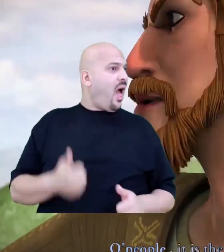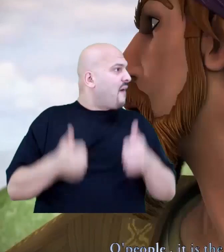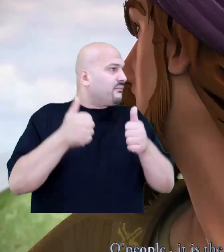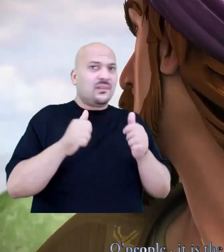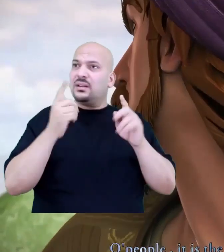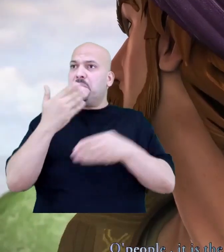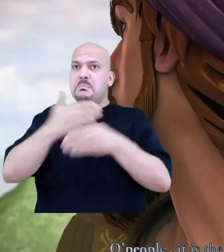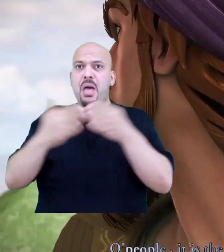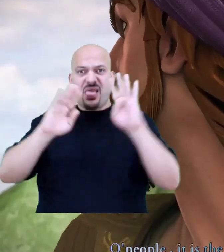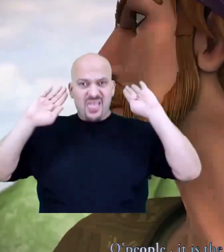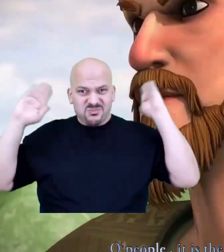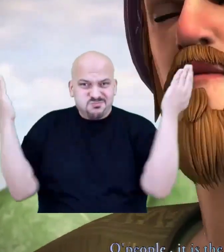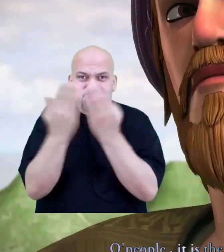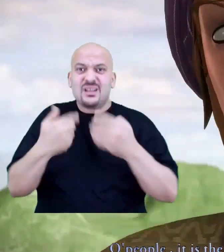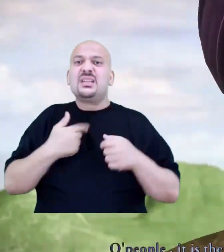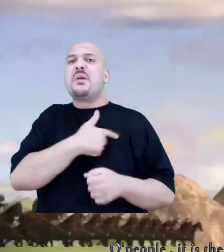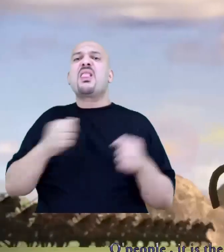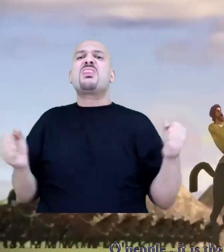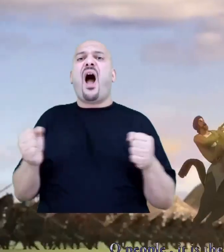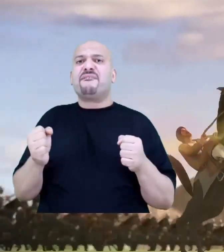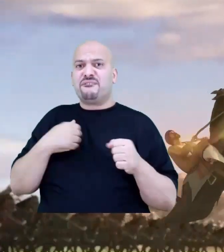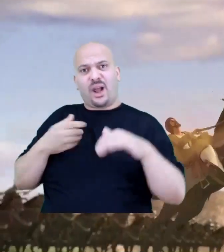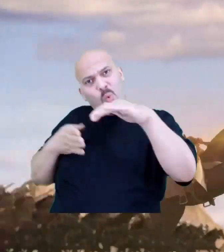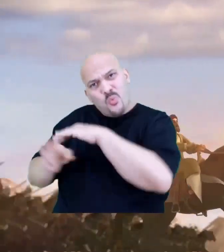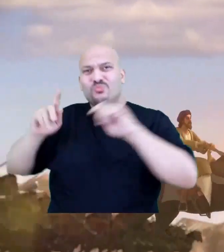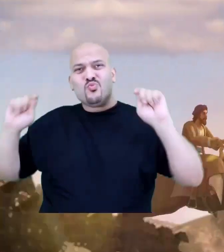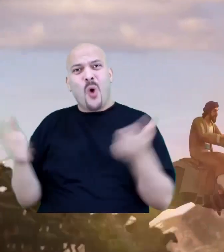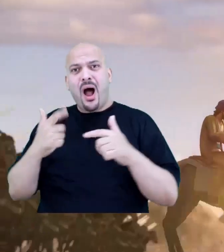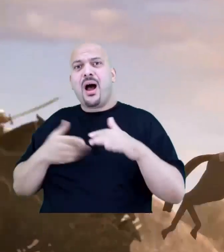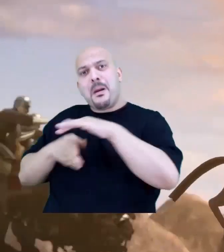هيا نتحصن بالطائف، هيا.